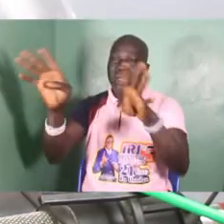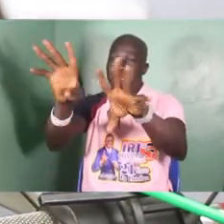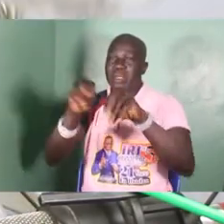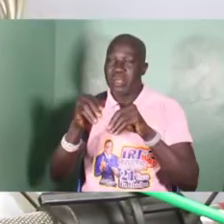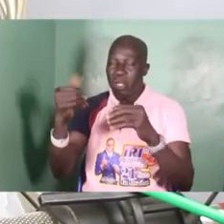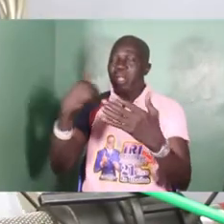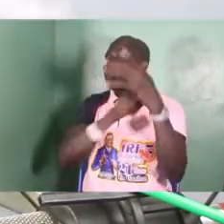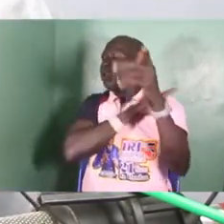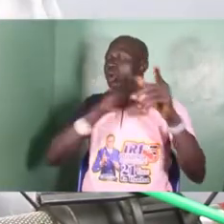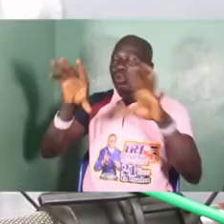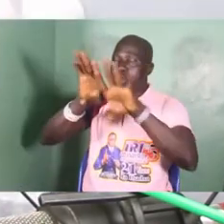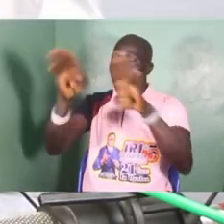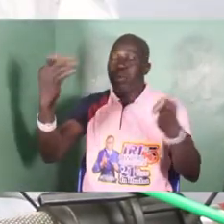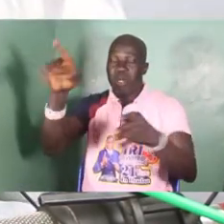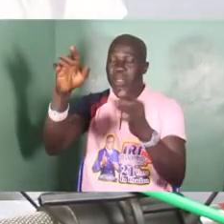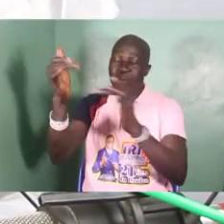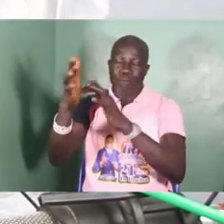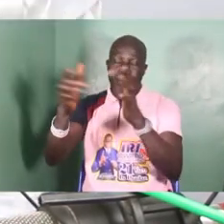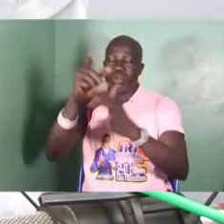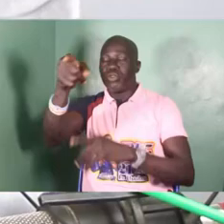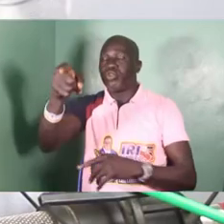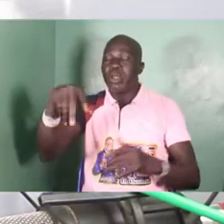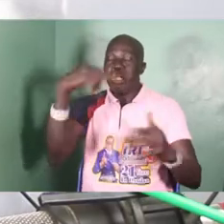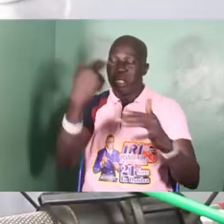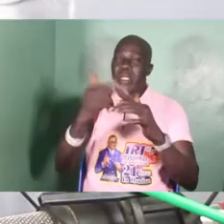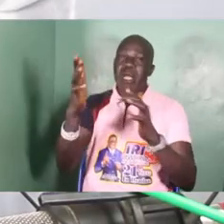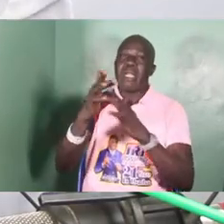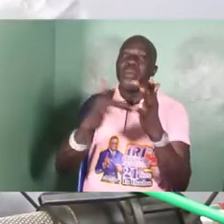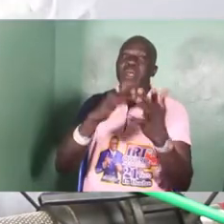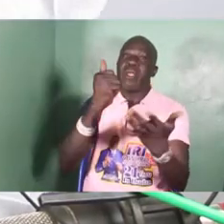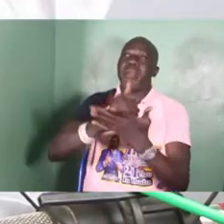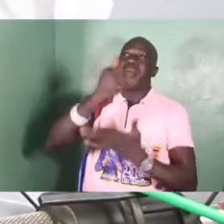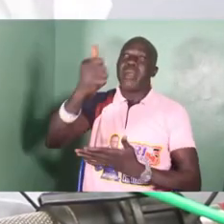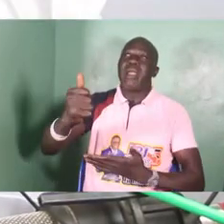authority. You can say amen.